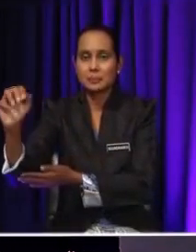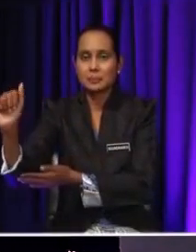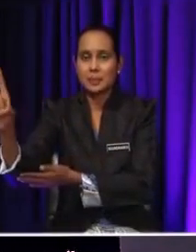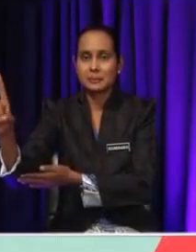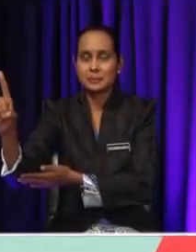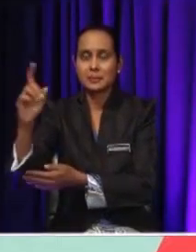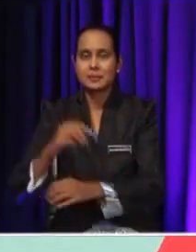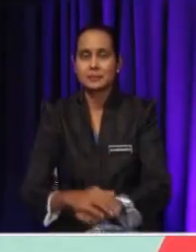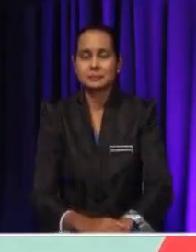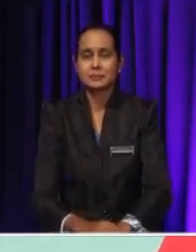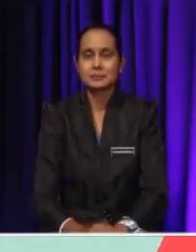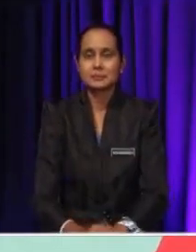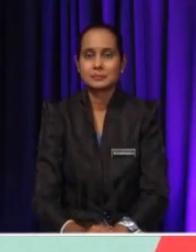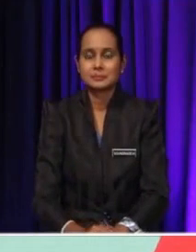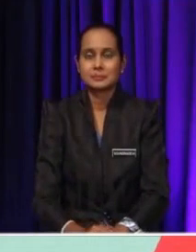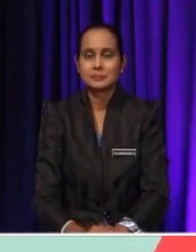siapa